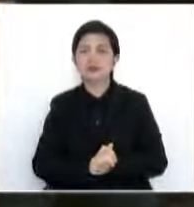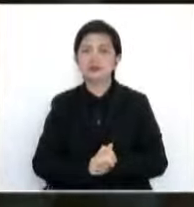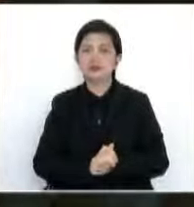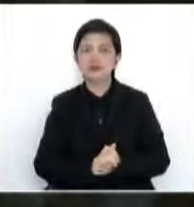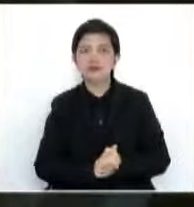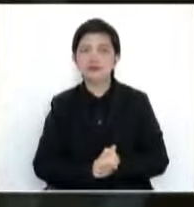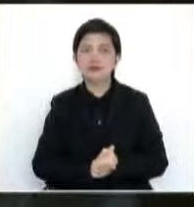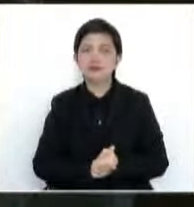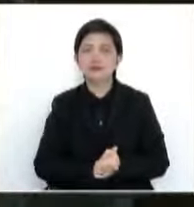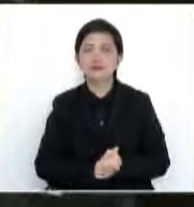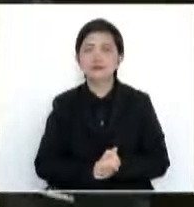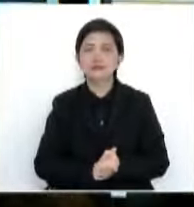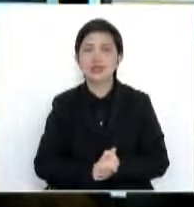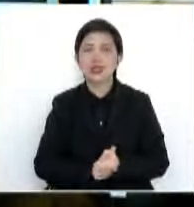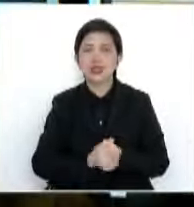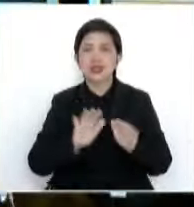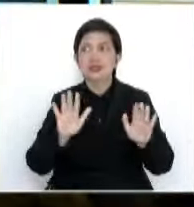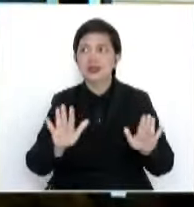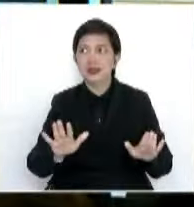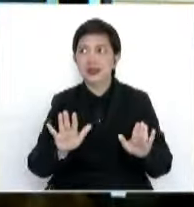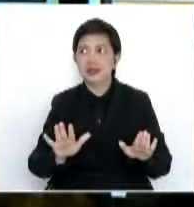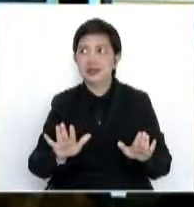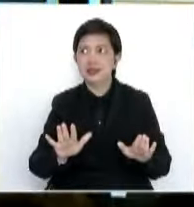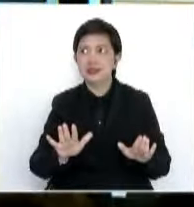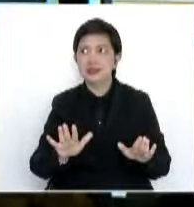kasih mohon tenir